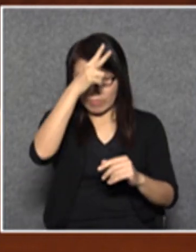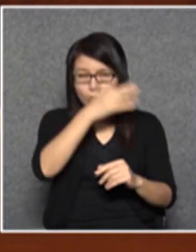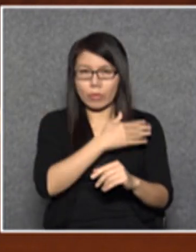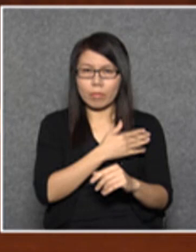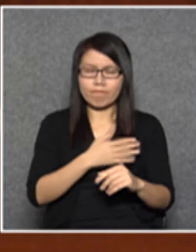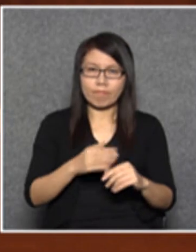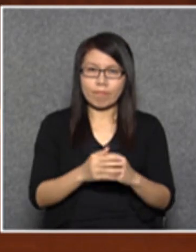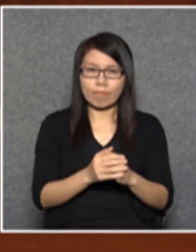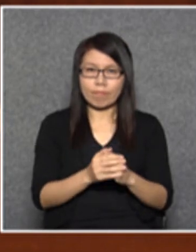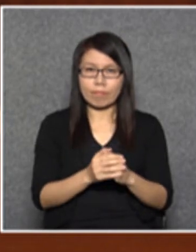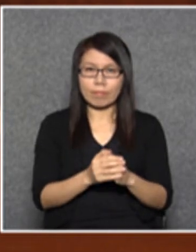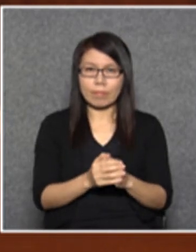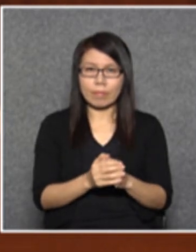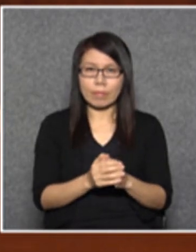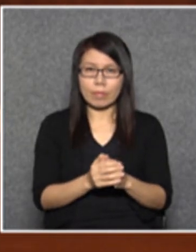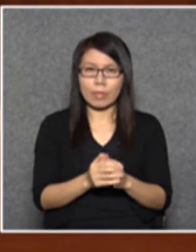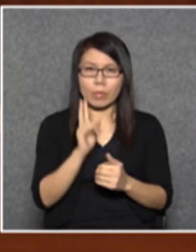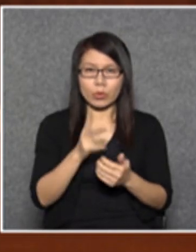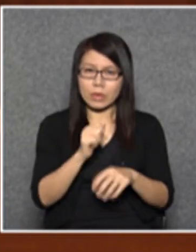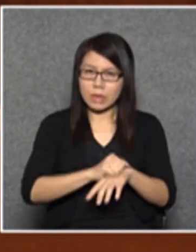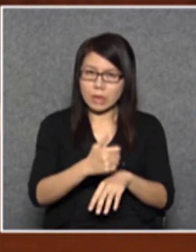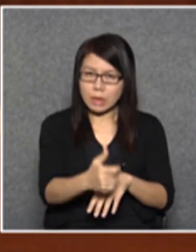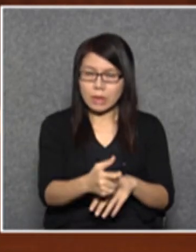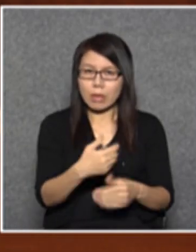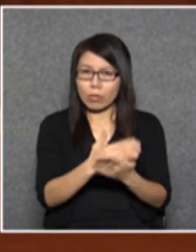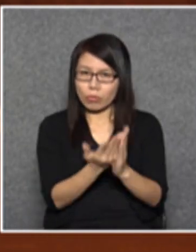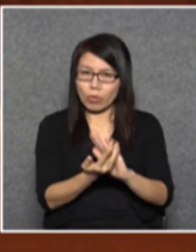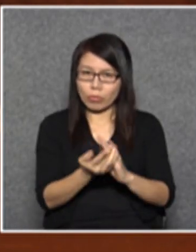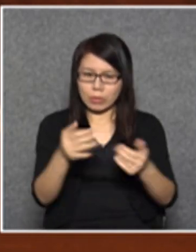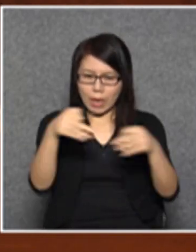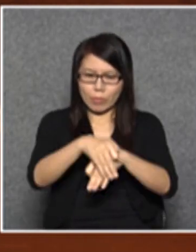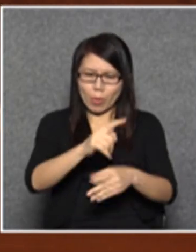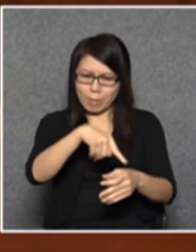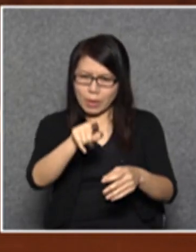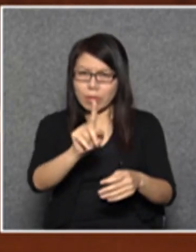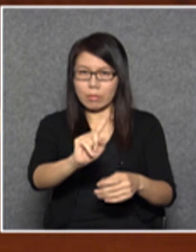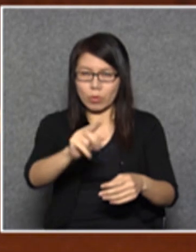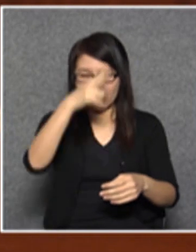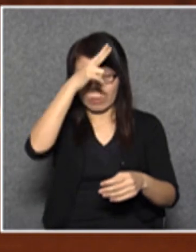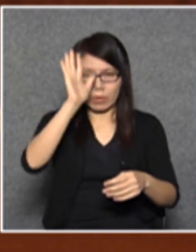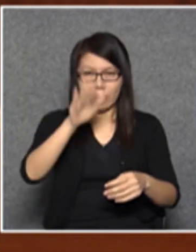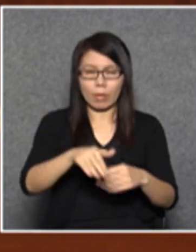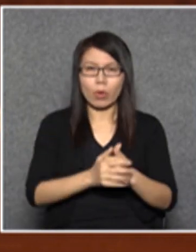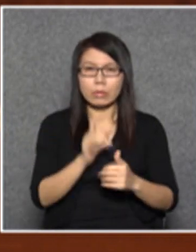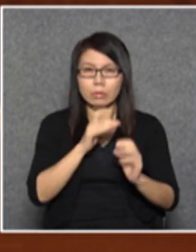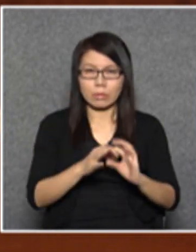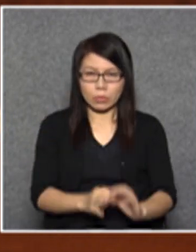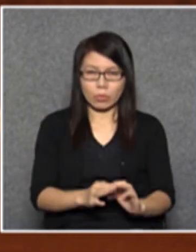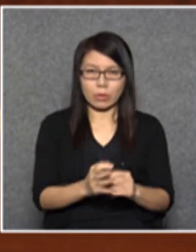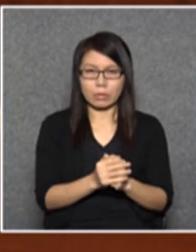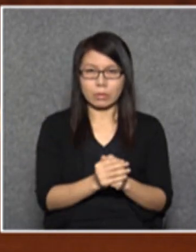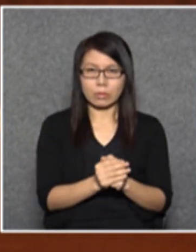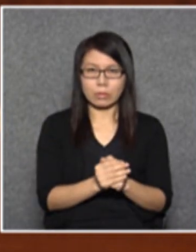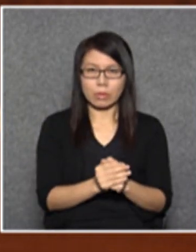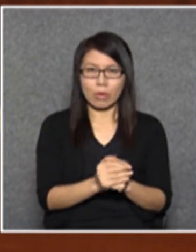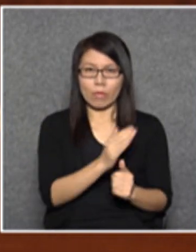嘅費用啊批依啲外判合約出去咧，政府都希望咧有關嘅